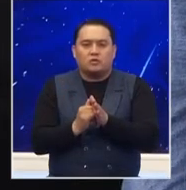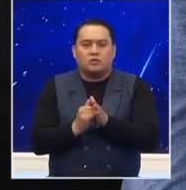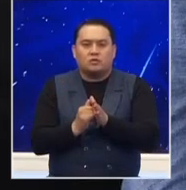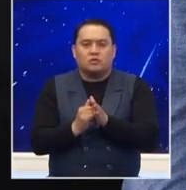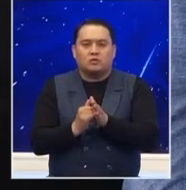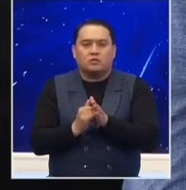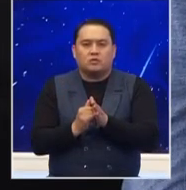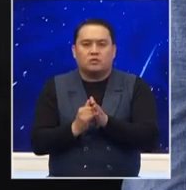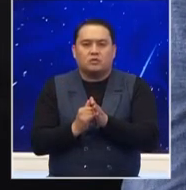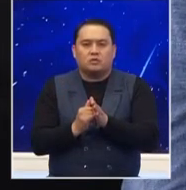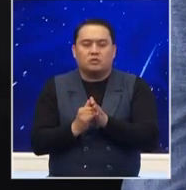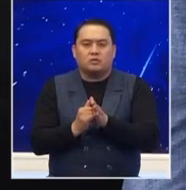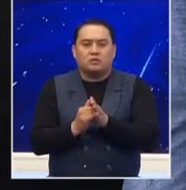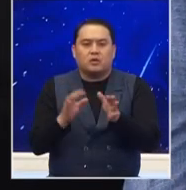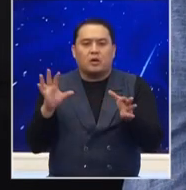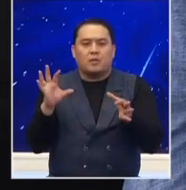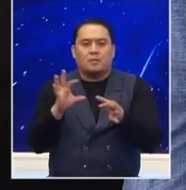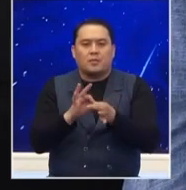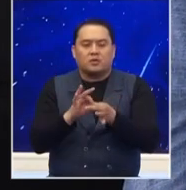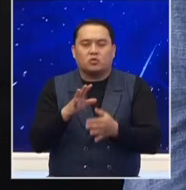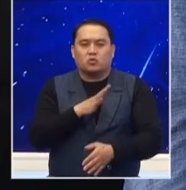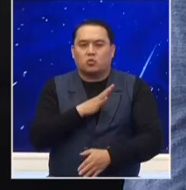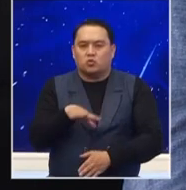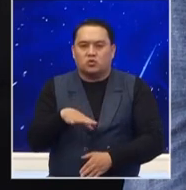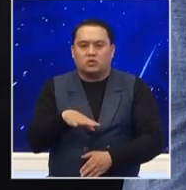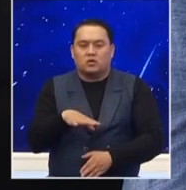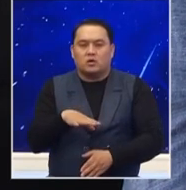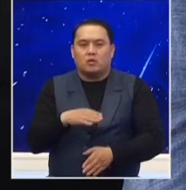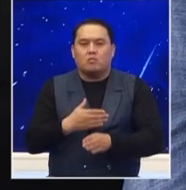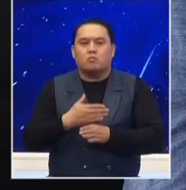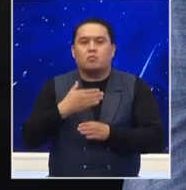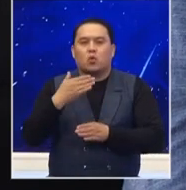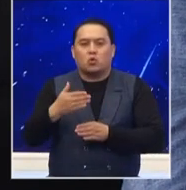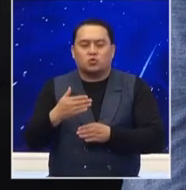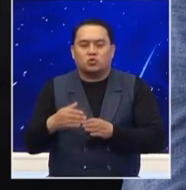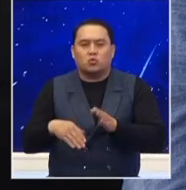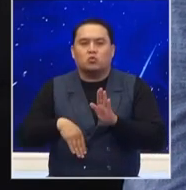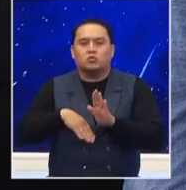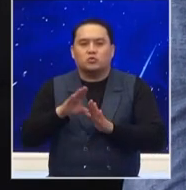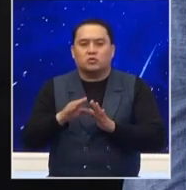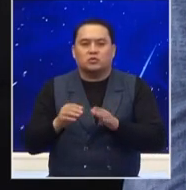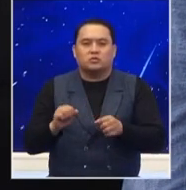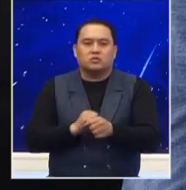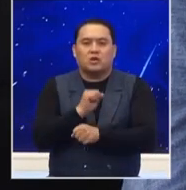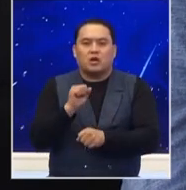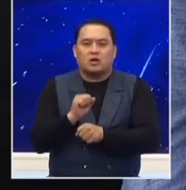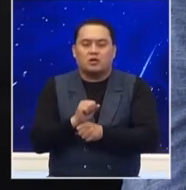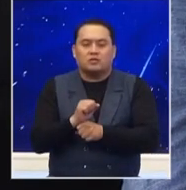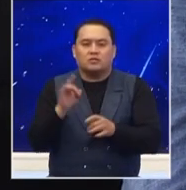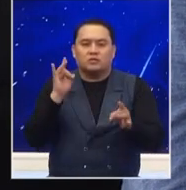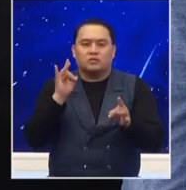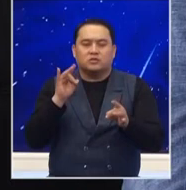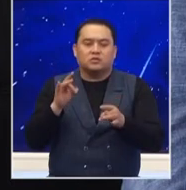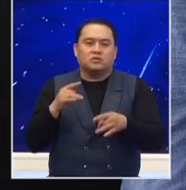не подключен к 4G. После модернизации данная базовая станция будет распространять сигнал